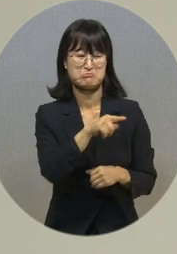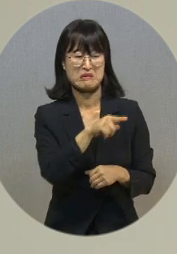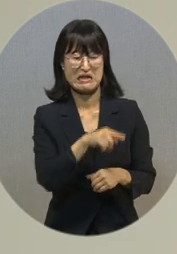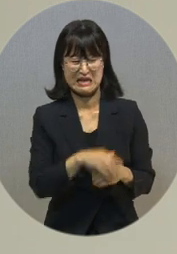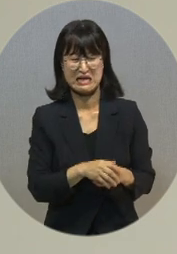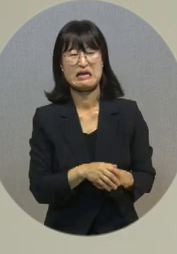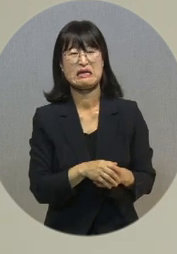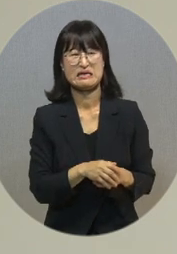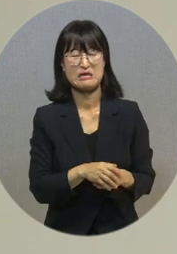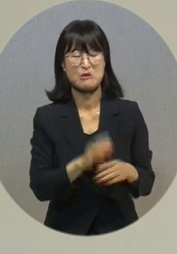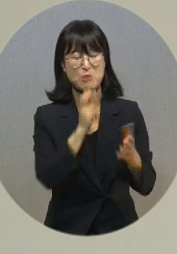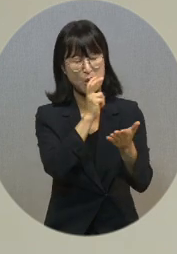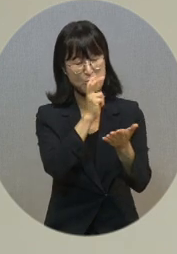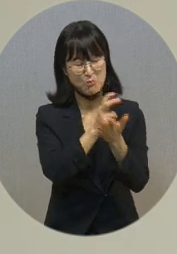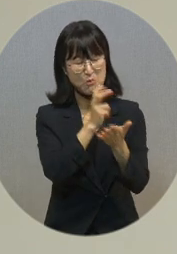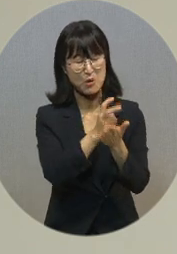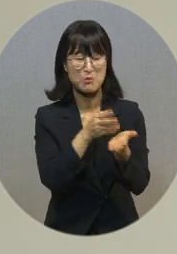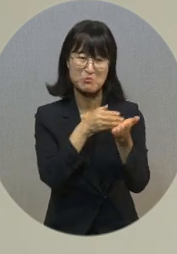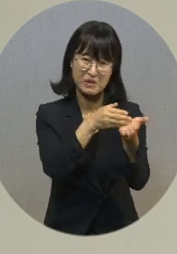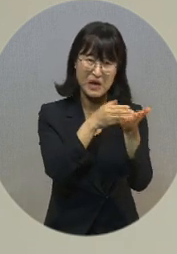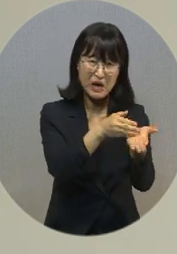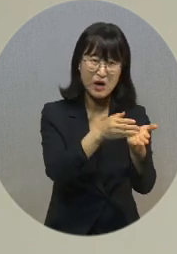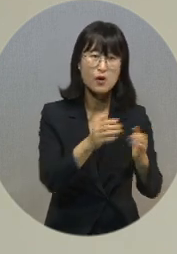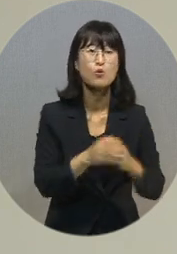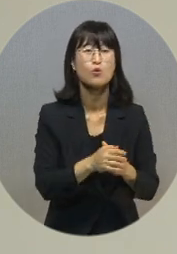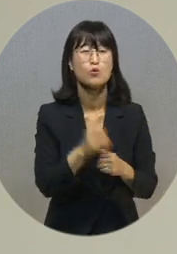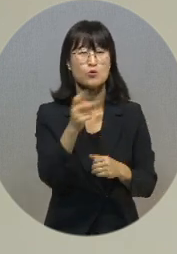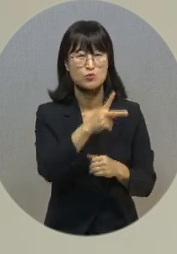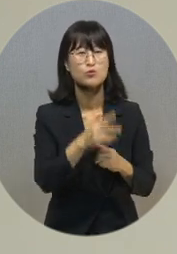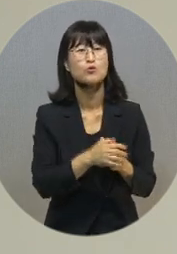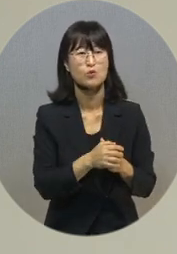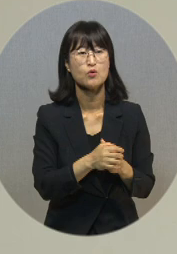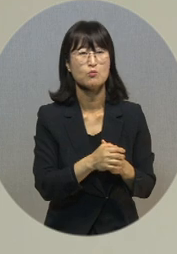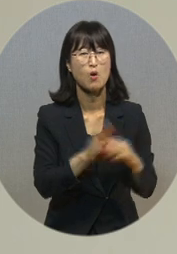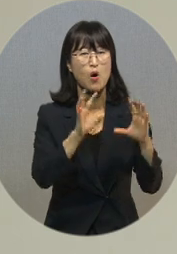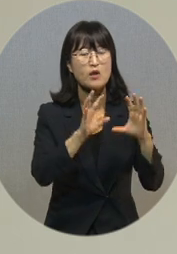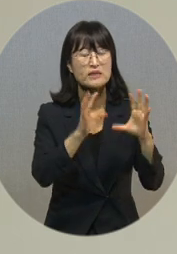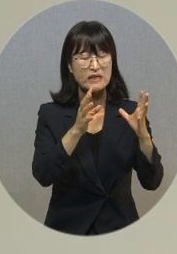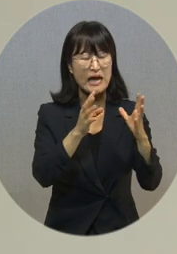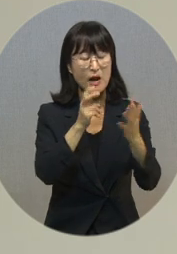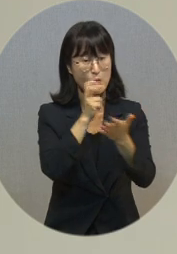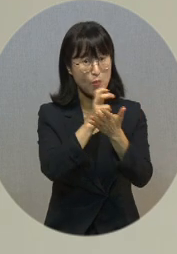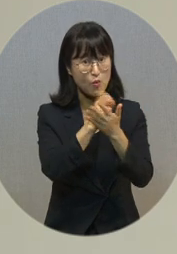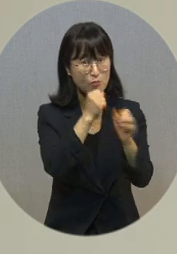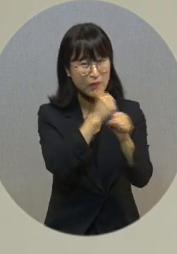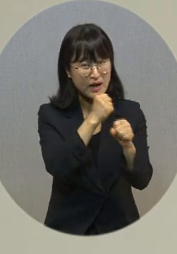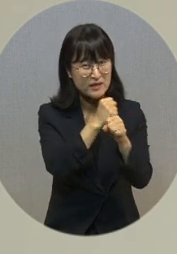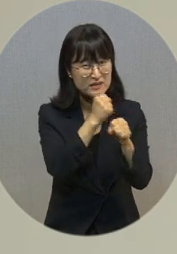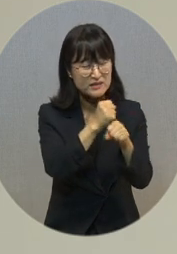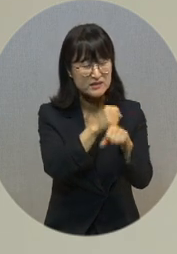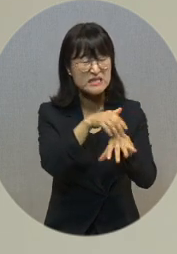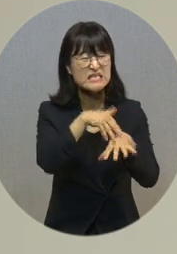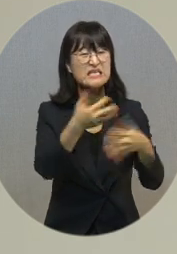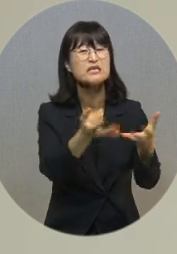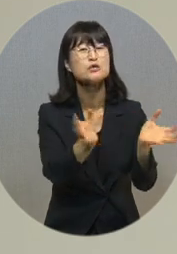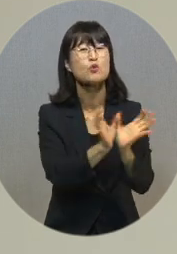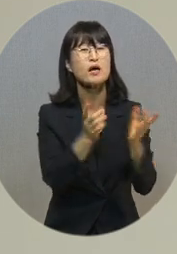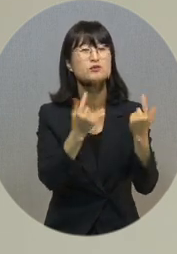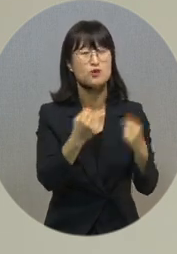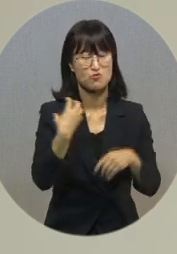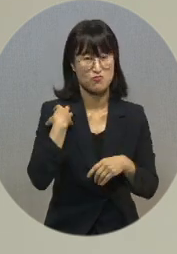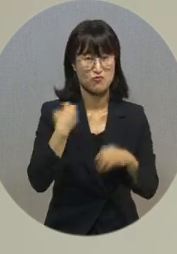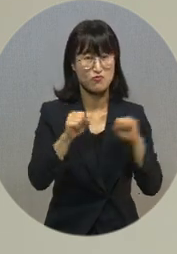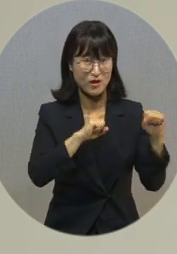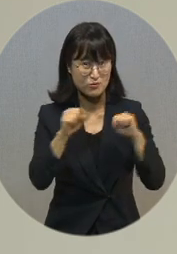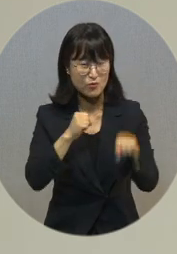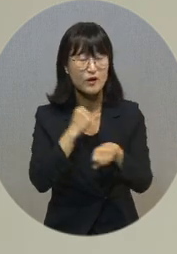뭐 법안을 만들고 1인 헌법기관이다 이런 얘기도 하는데 한편으로 보면 또 이렇게 억울한 사람들을 위한